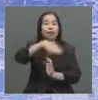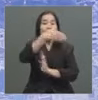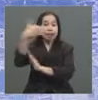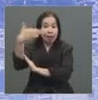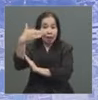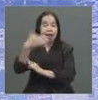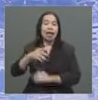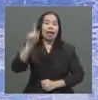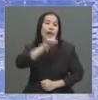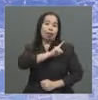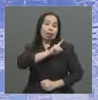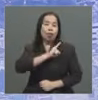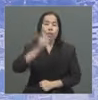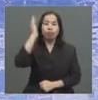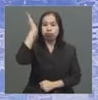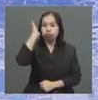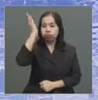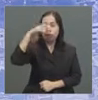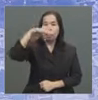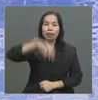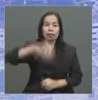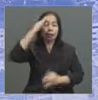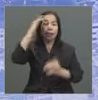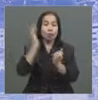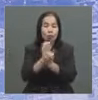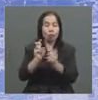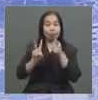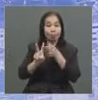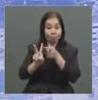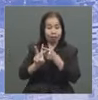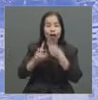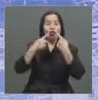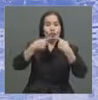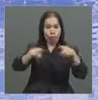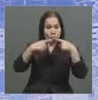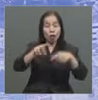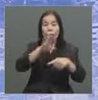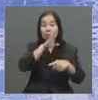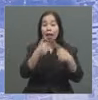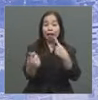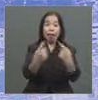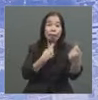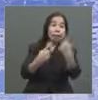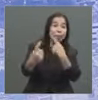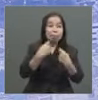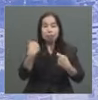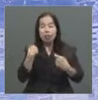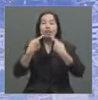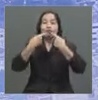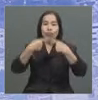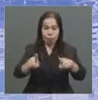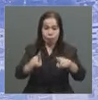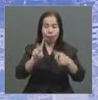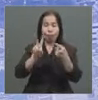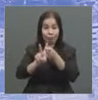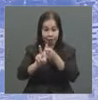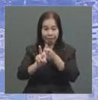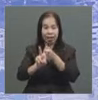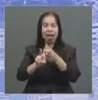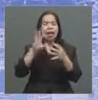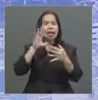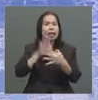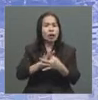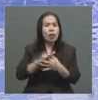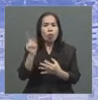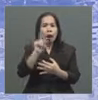แล้วก็เป็นโฆษกของสำนักงานตำรวจแห่งชาติมาตอบคำถามที่ท่านผู้สื่อข่าวฝากเอาไว้นะครับแล้วก็เกี่ยวข้อง